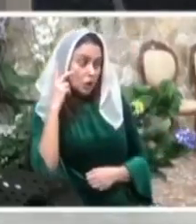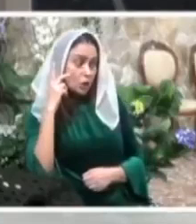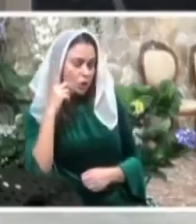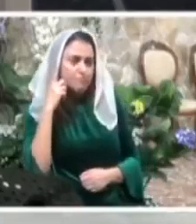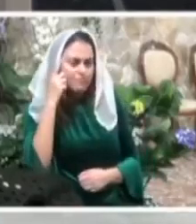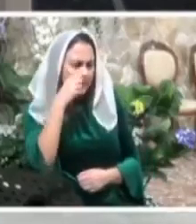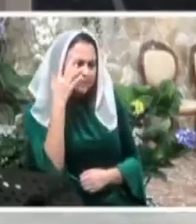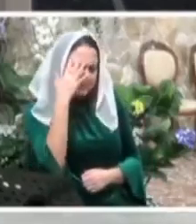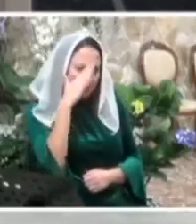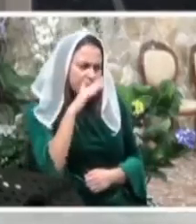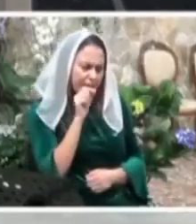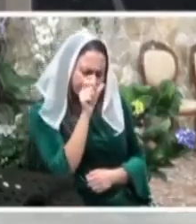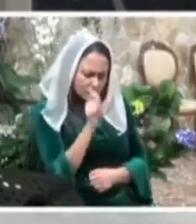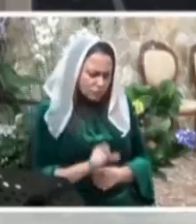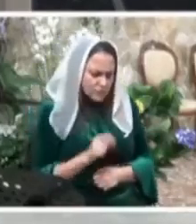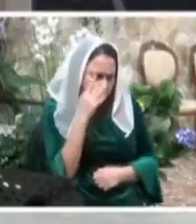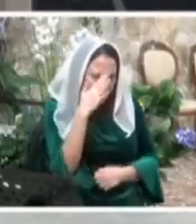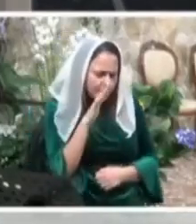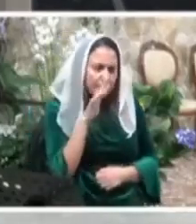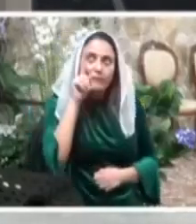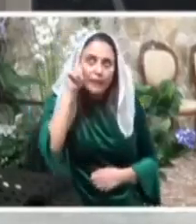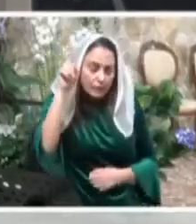accesa l'ira di Dio.